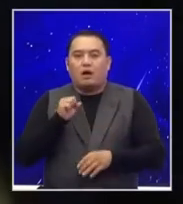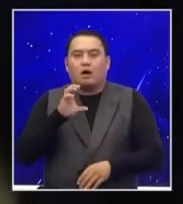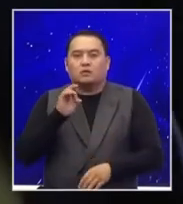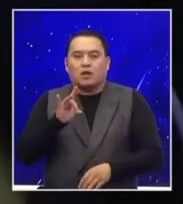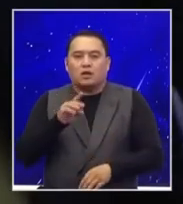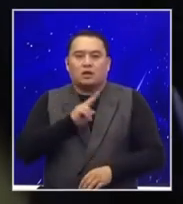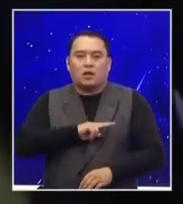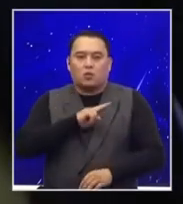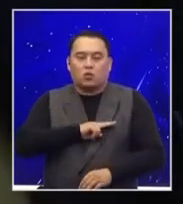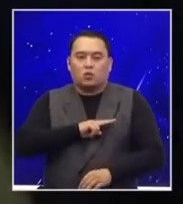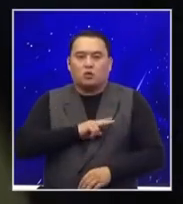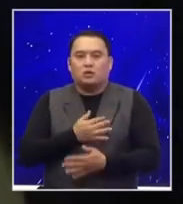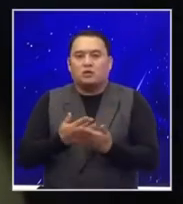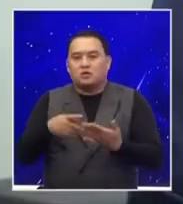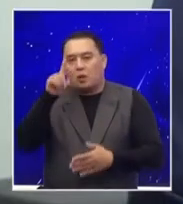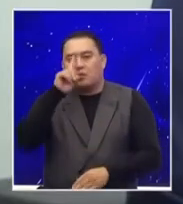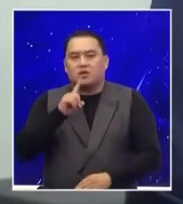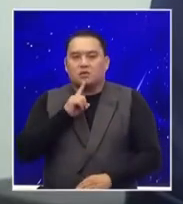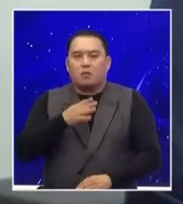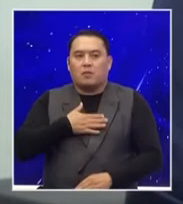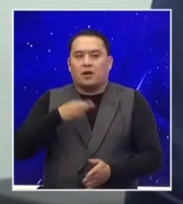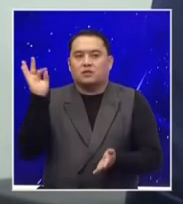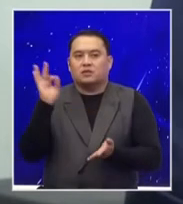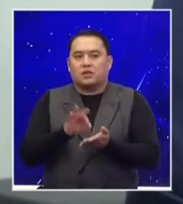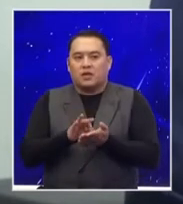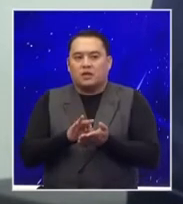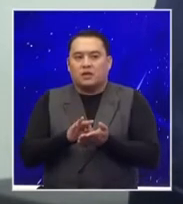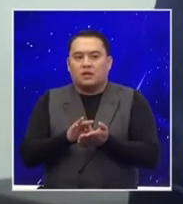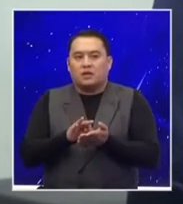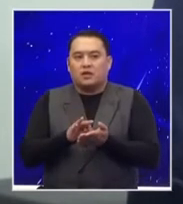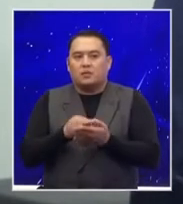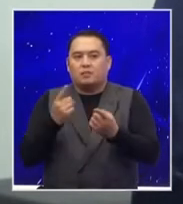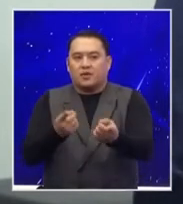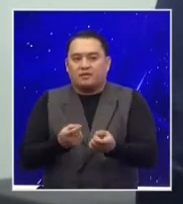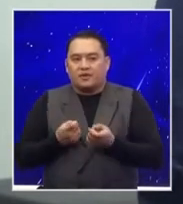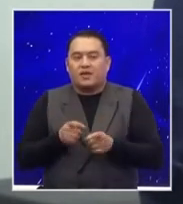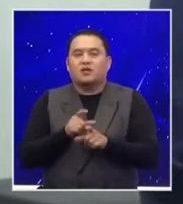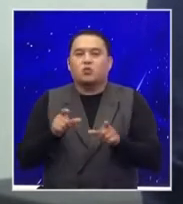работаю уже несколько месяцев. Моя задача здесь